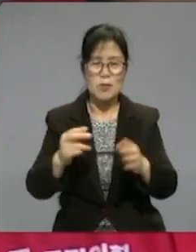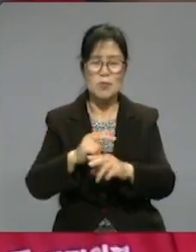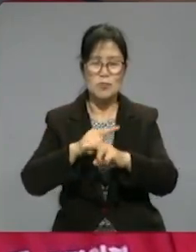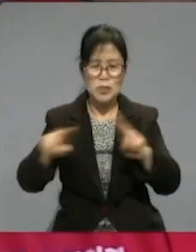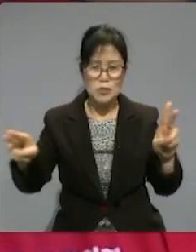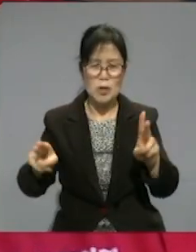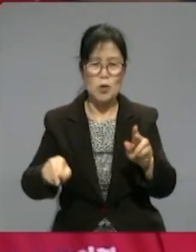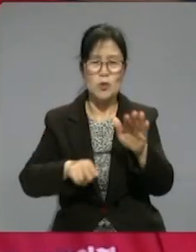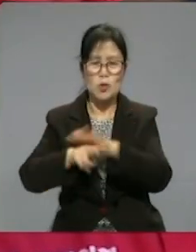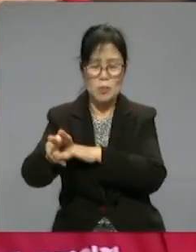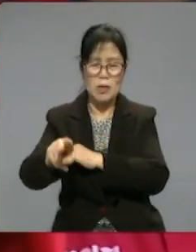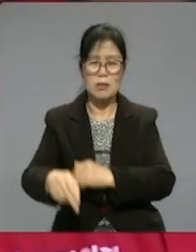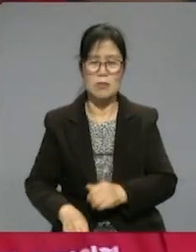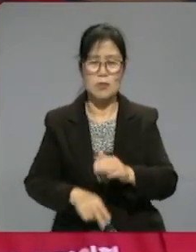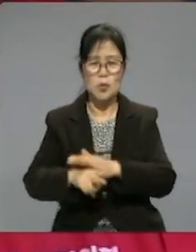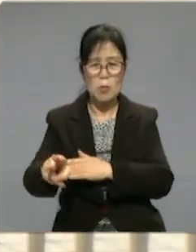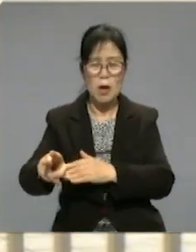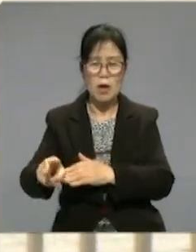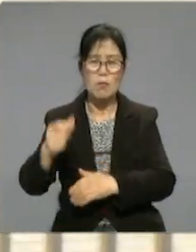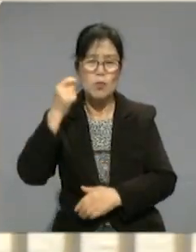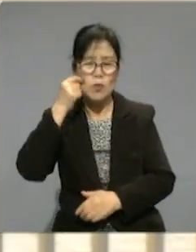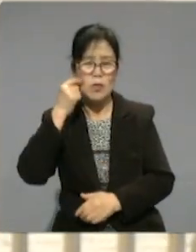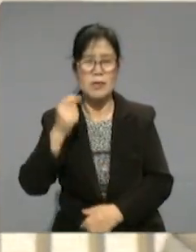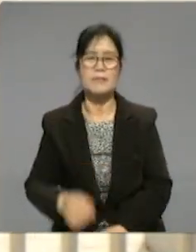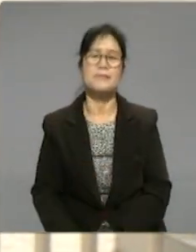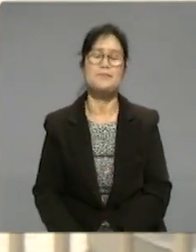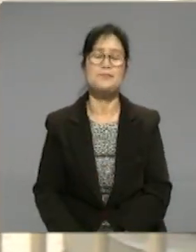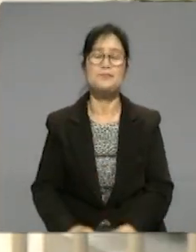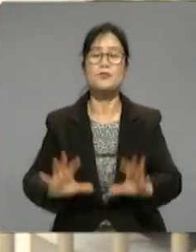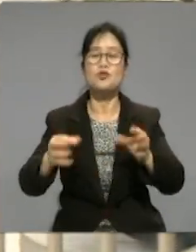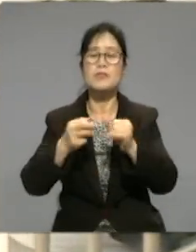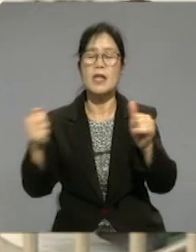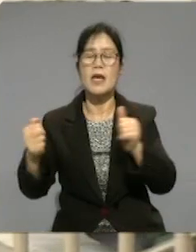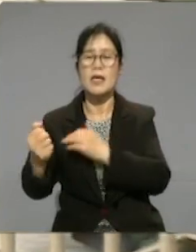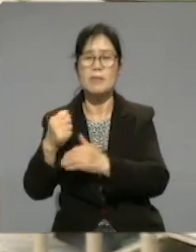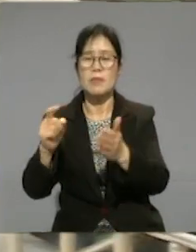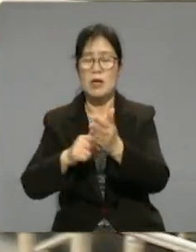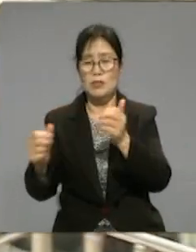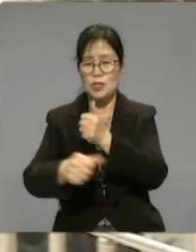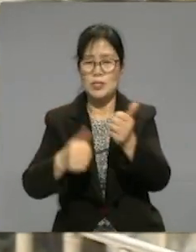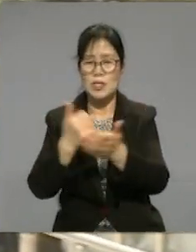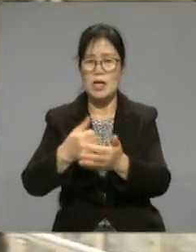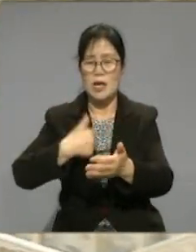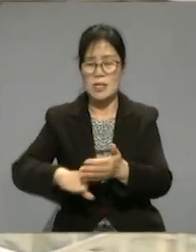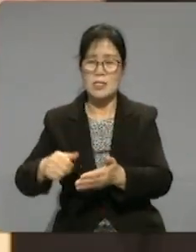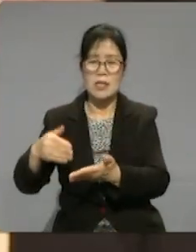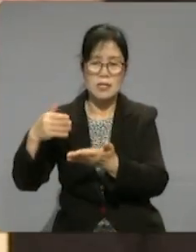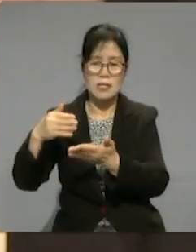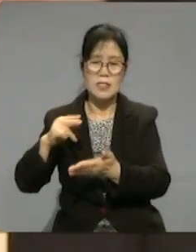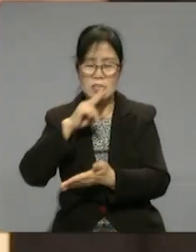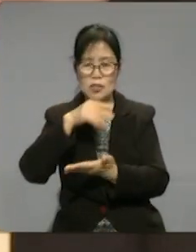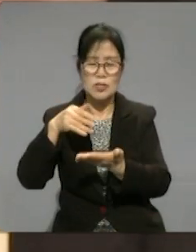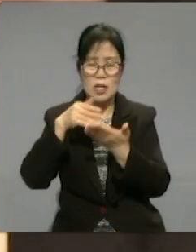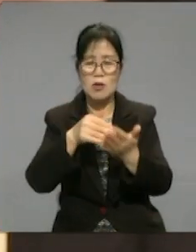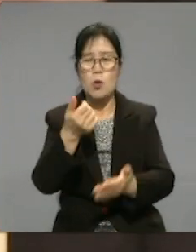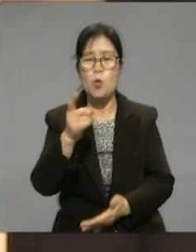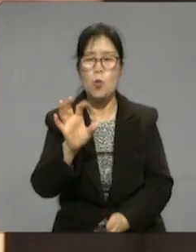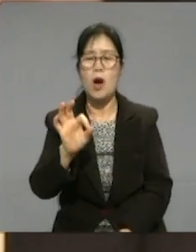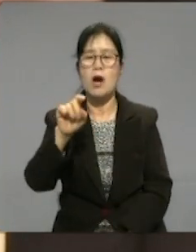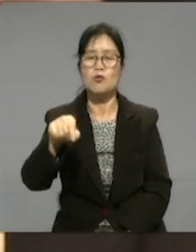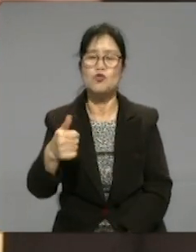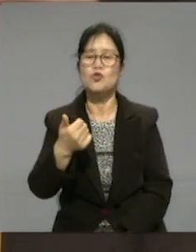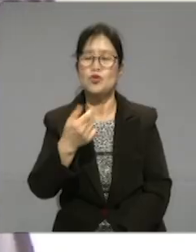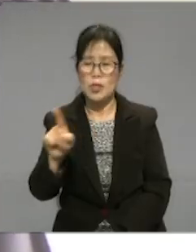도망간다? 도망 못 갑니다. 제가 잡아 끌 겁니다. 국민의힘은 한 위원장 아들의 학폭 의혁을 제기한 황운하 조국혁신당